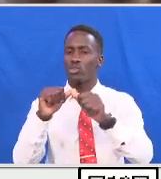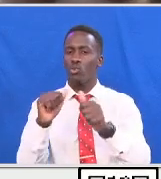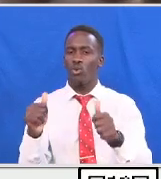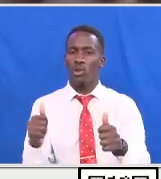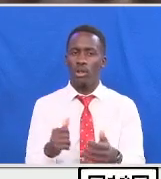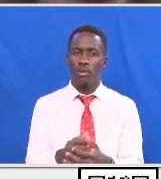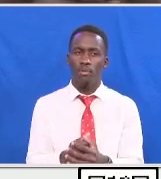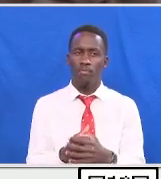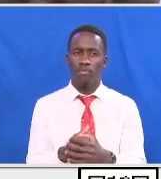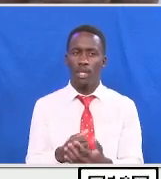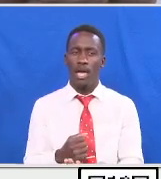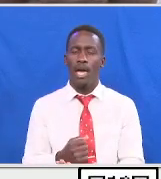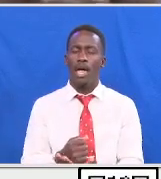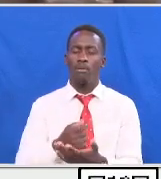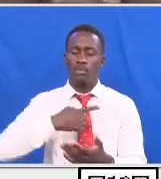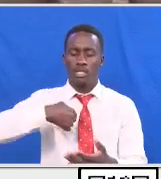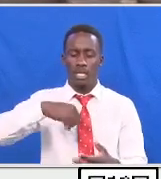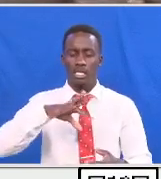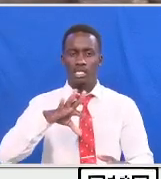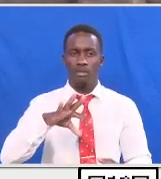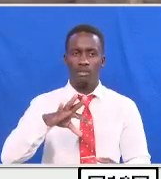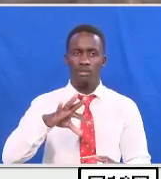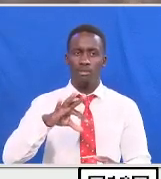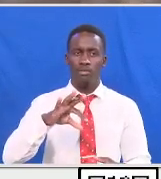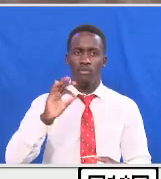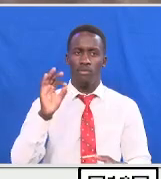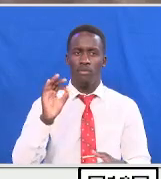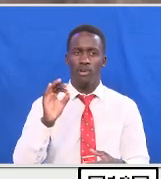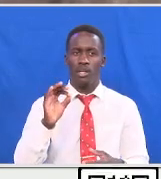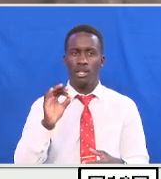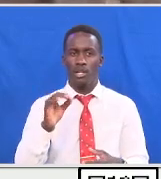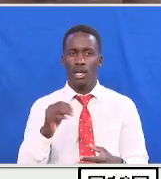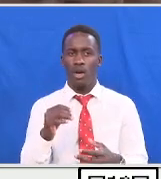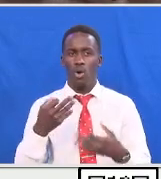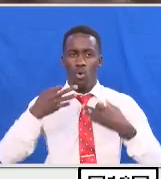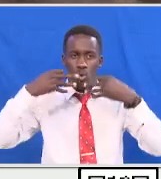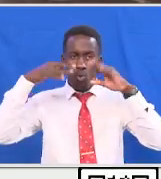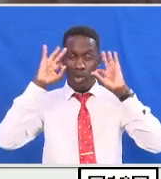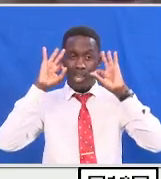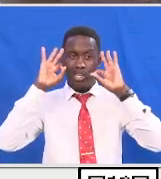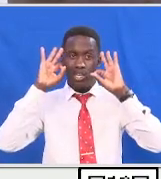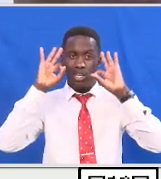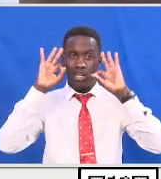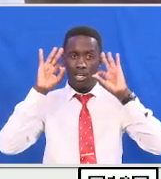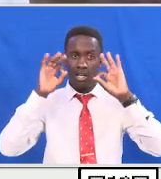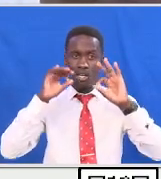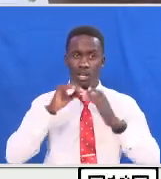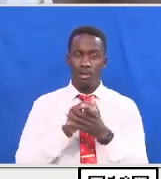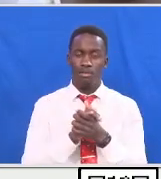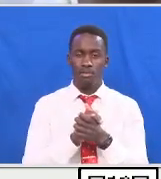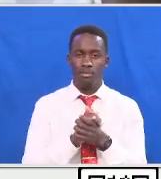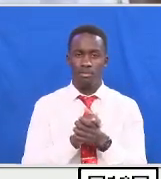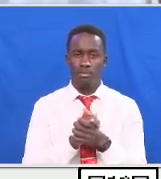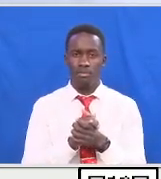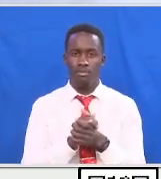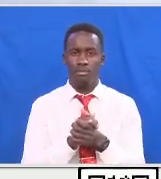usaidia sisi tuweze kupata hii harusi. Na naomba Kenya hii